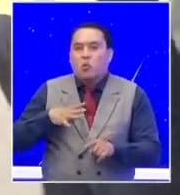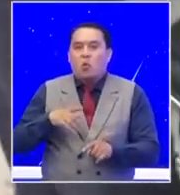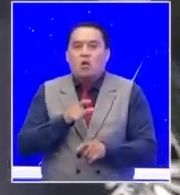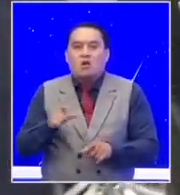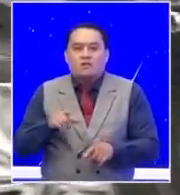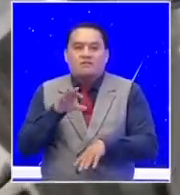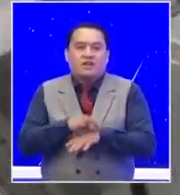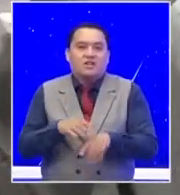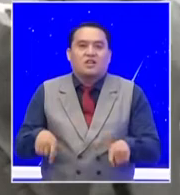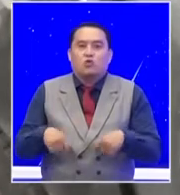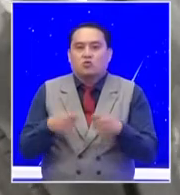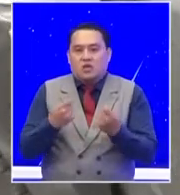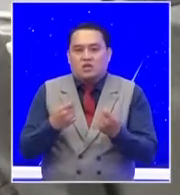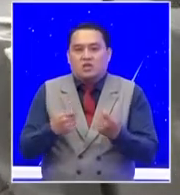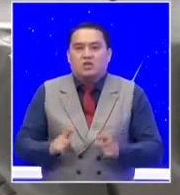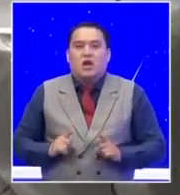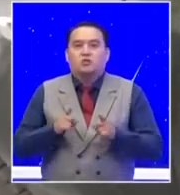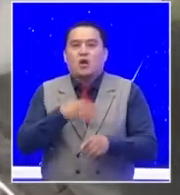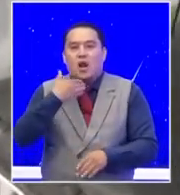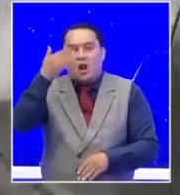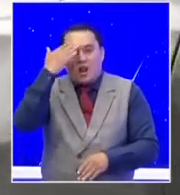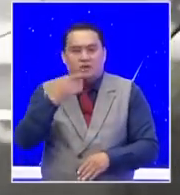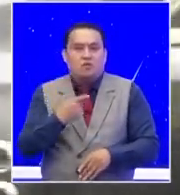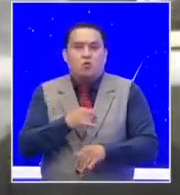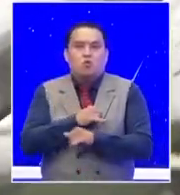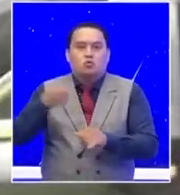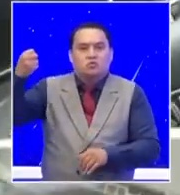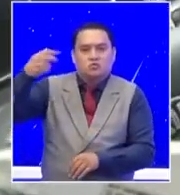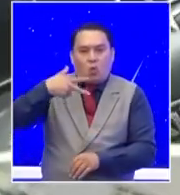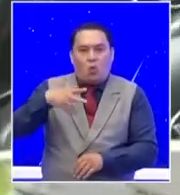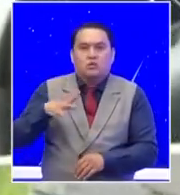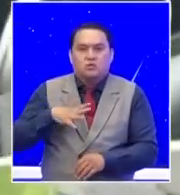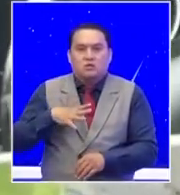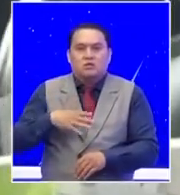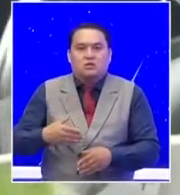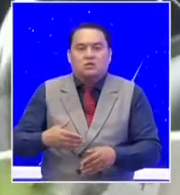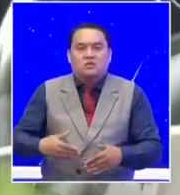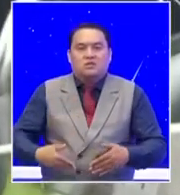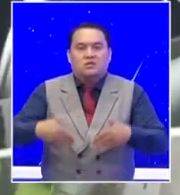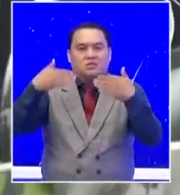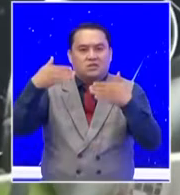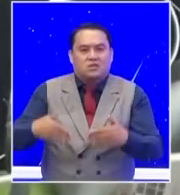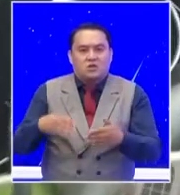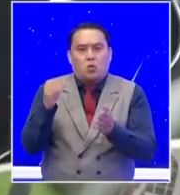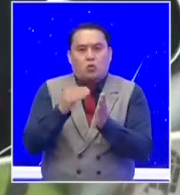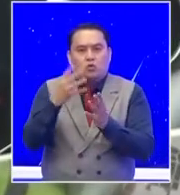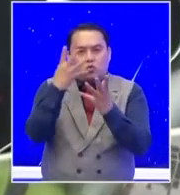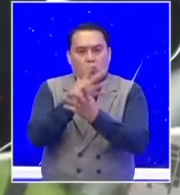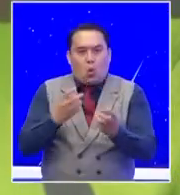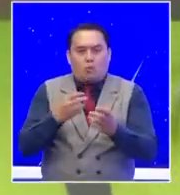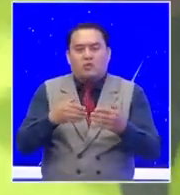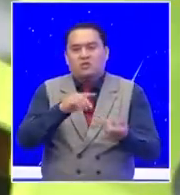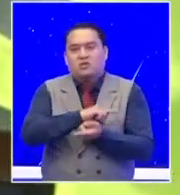из выявленных нарушений. С наступлением лета и возросшей солнечной активностью на смену тонировки автомобилей пришли съемные